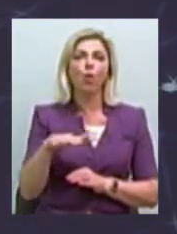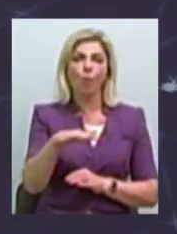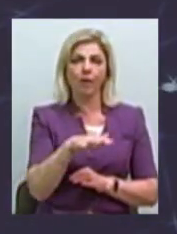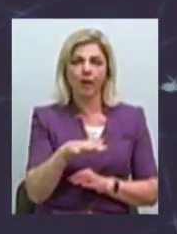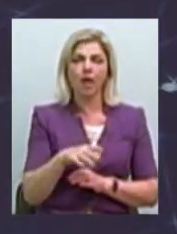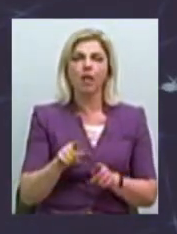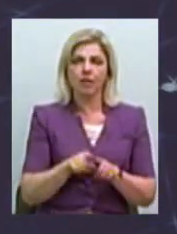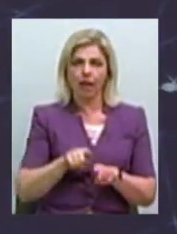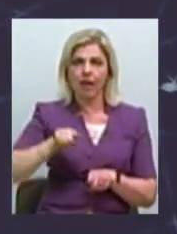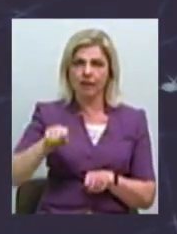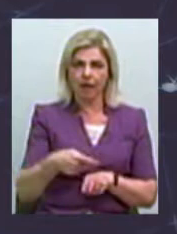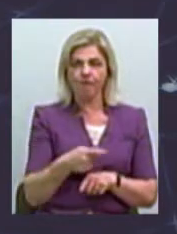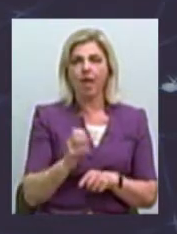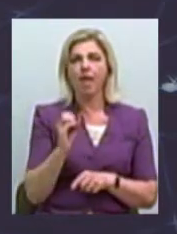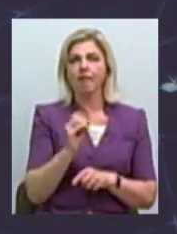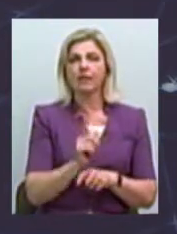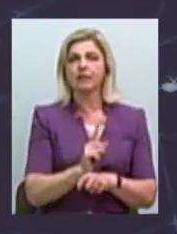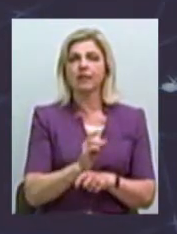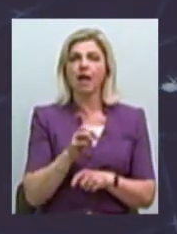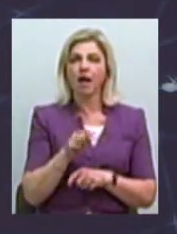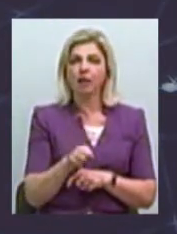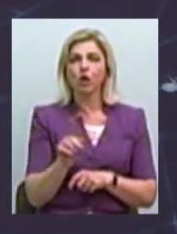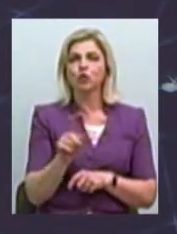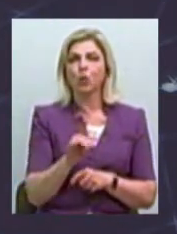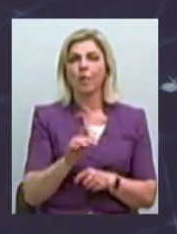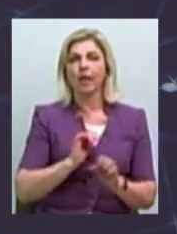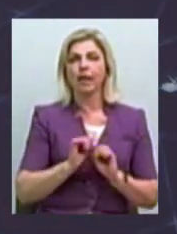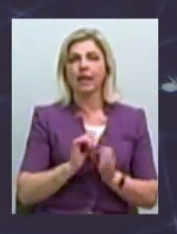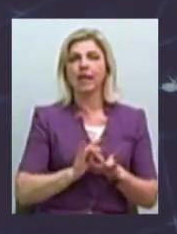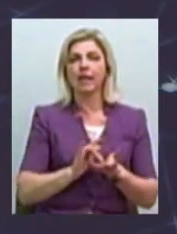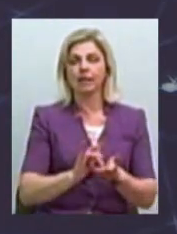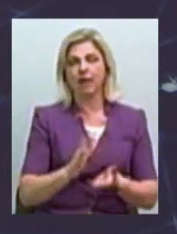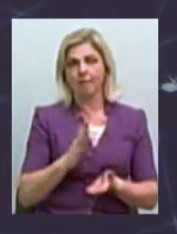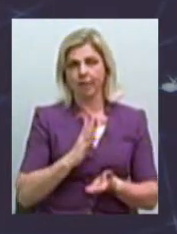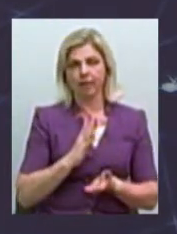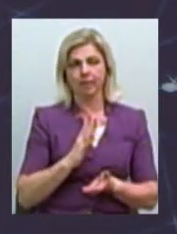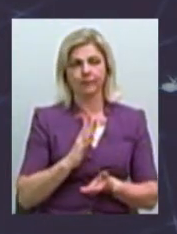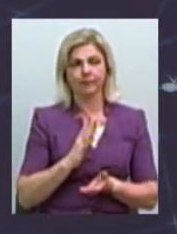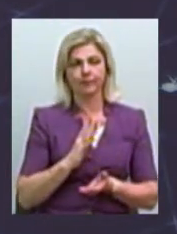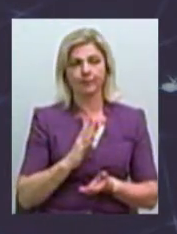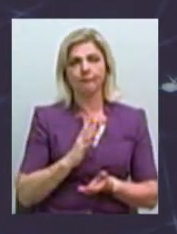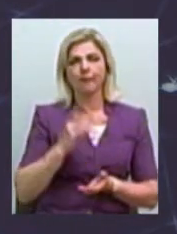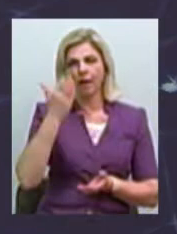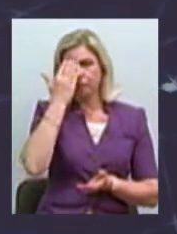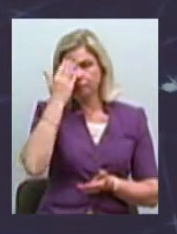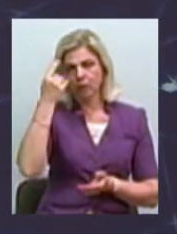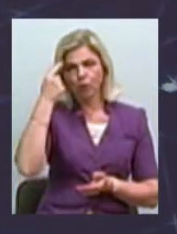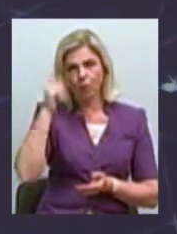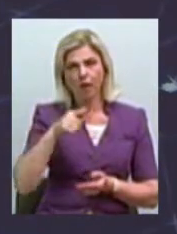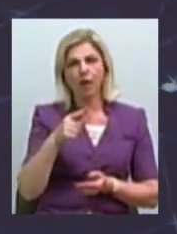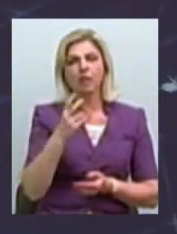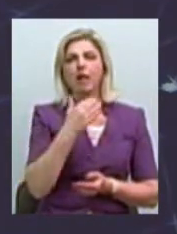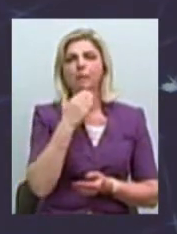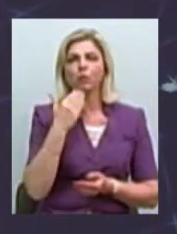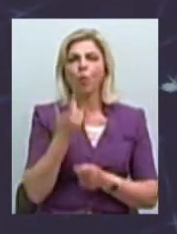такие требования евростандарта, чтобы гид был, так скажем, эрудирован намного шире,